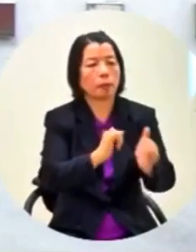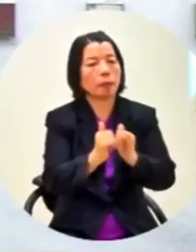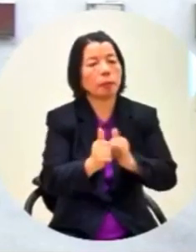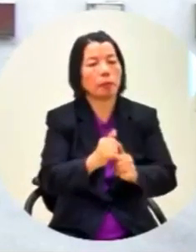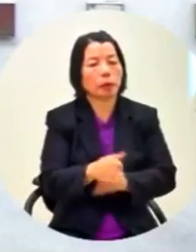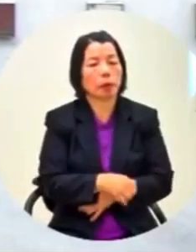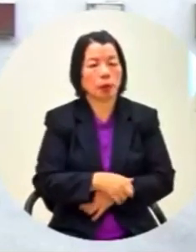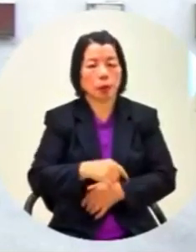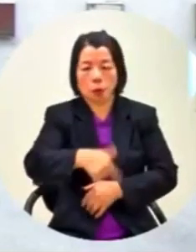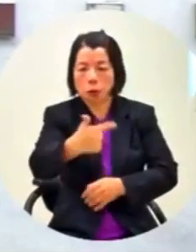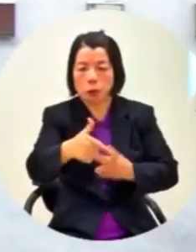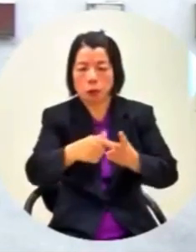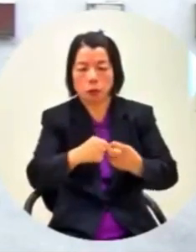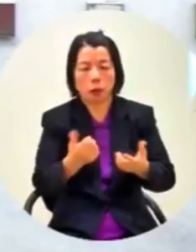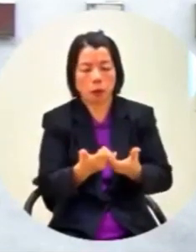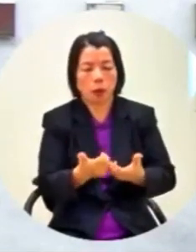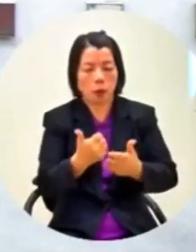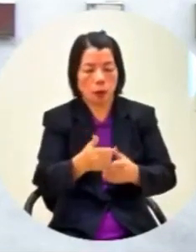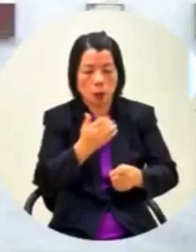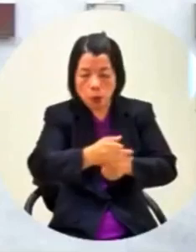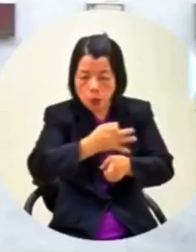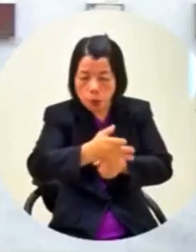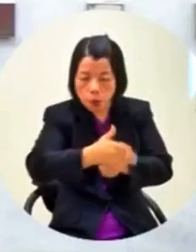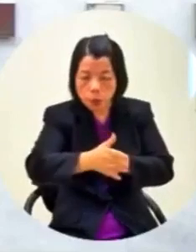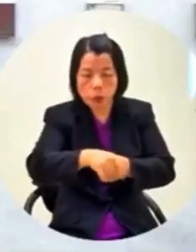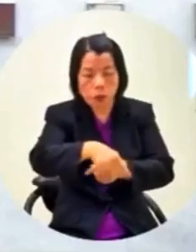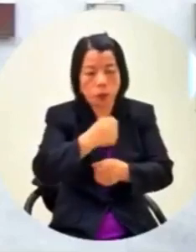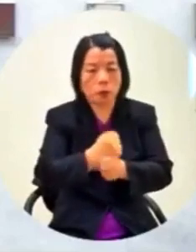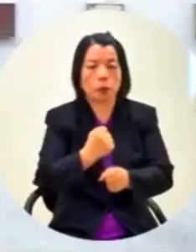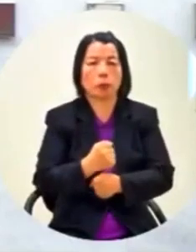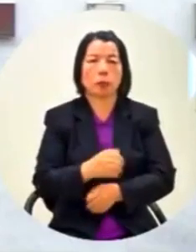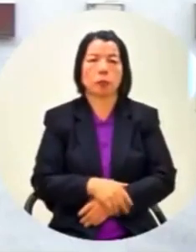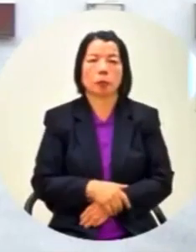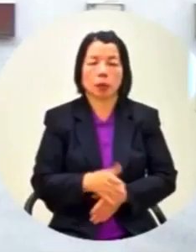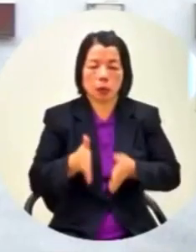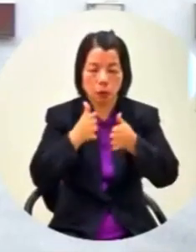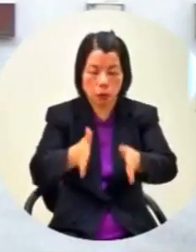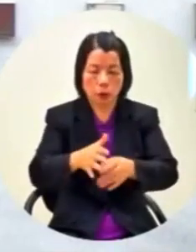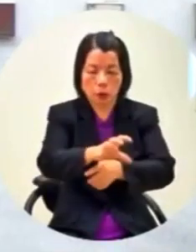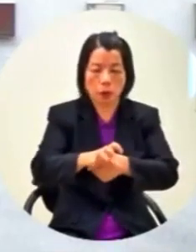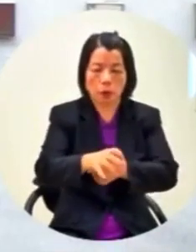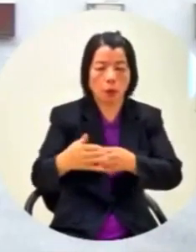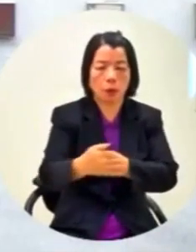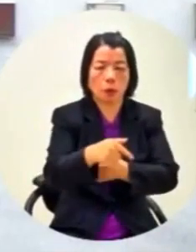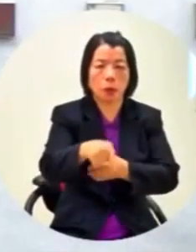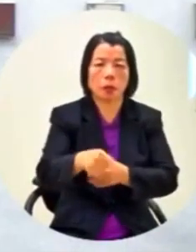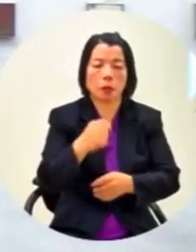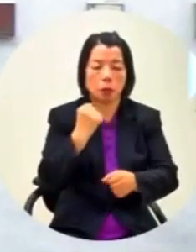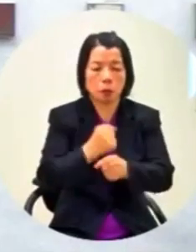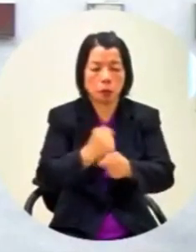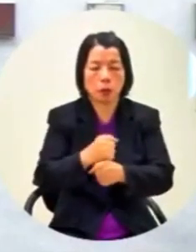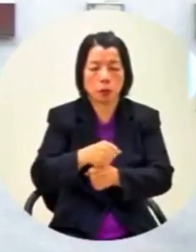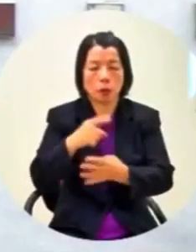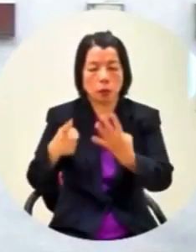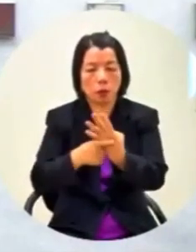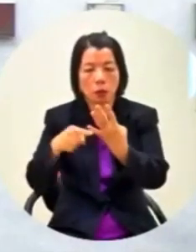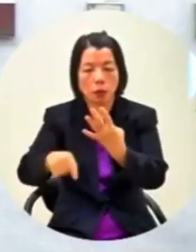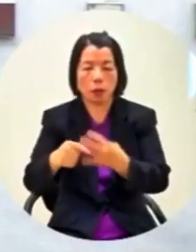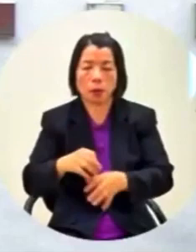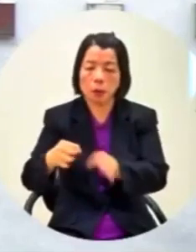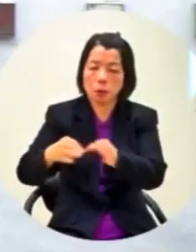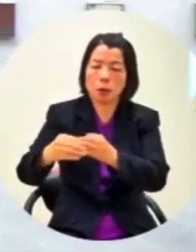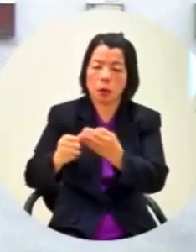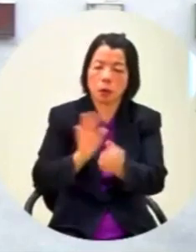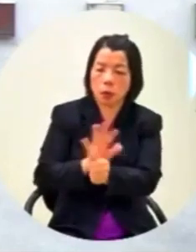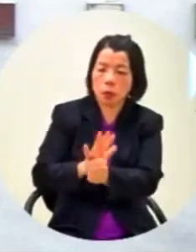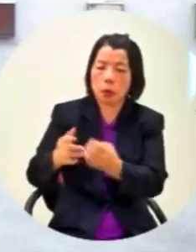分阶段实施这个四大原则。针对农渔业、制造业以及商业的服务业等